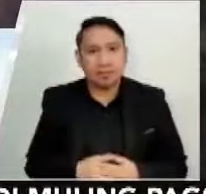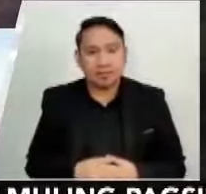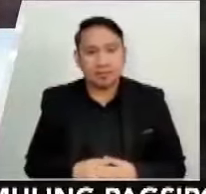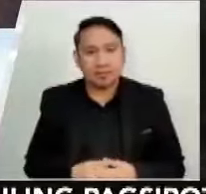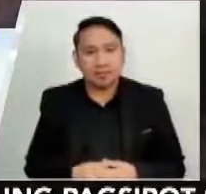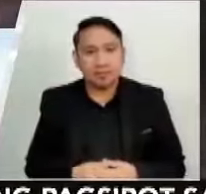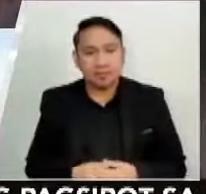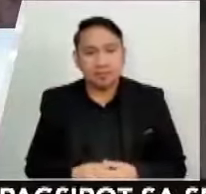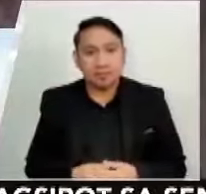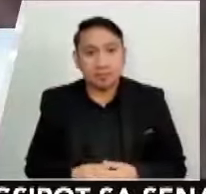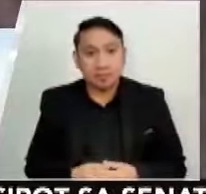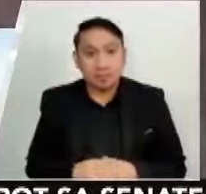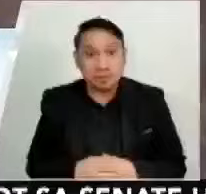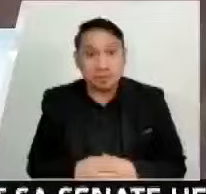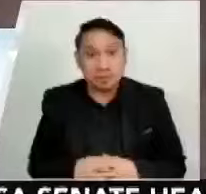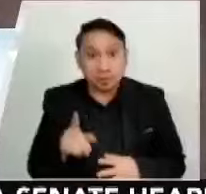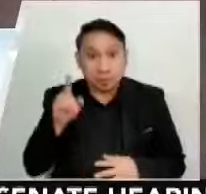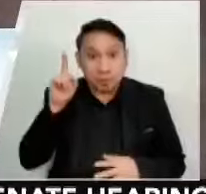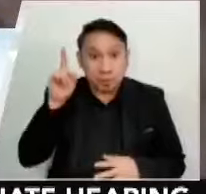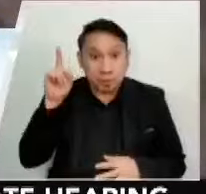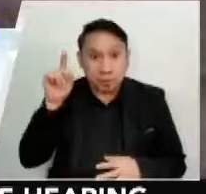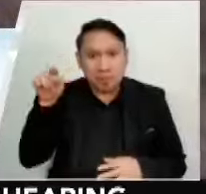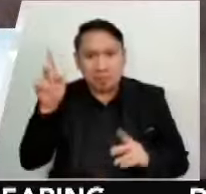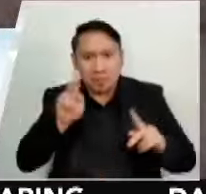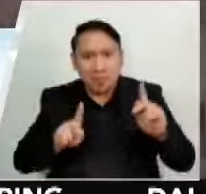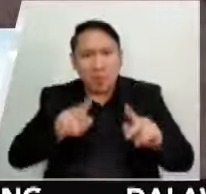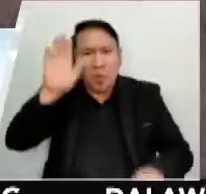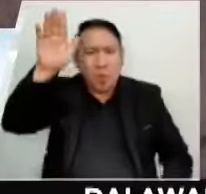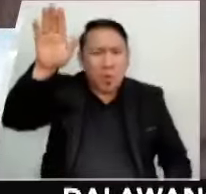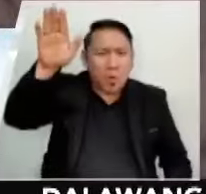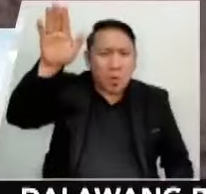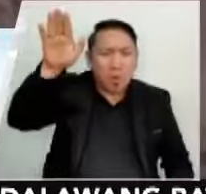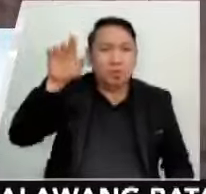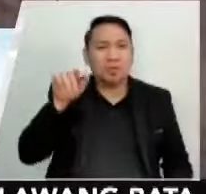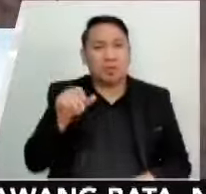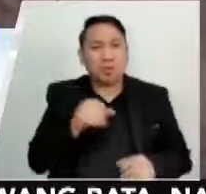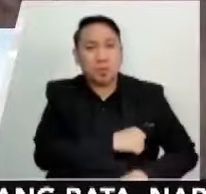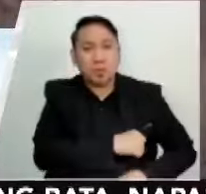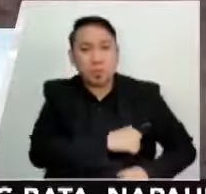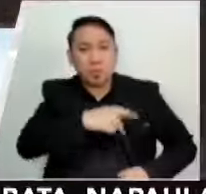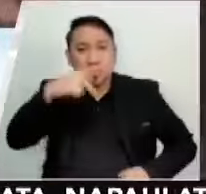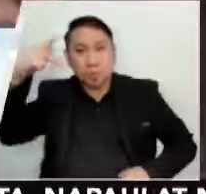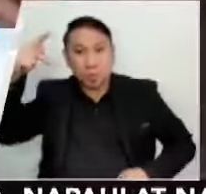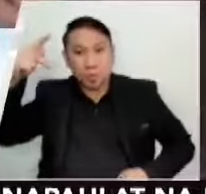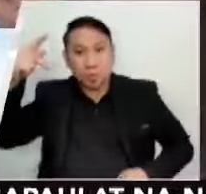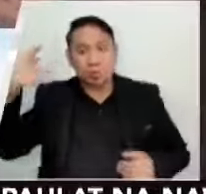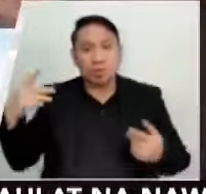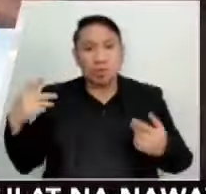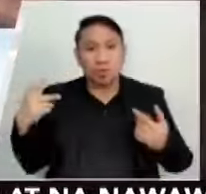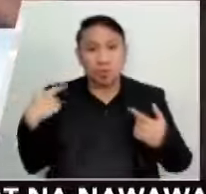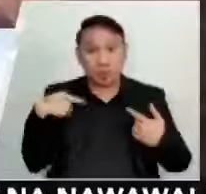Mayat-maya naman ang senyas ng ilang residente sa Kalamansig, Sultan Kudarat sa mga paparating na motorista.